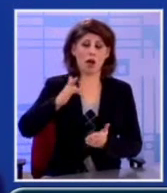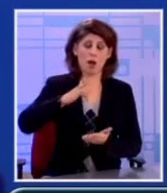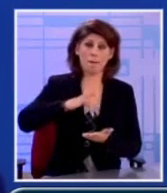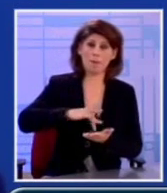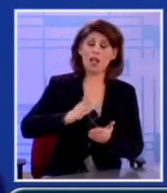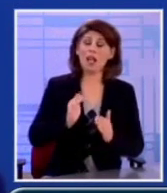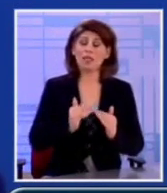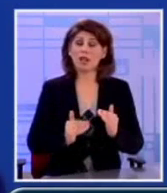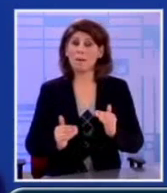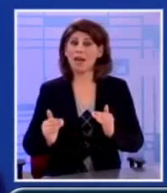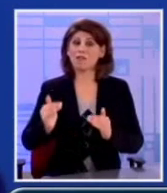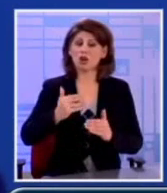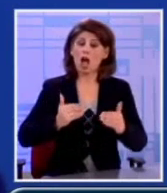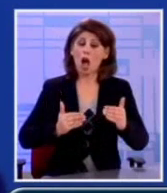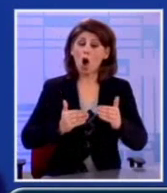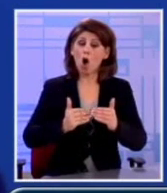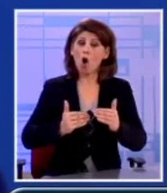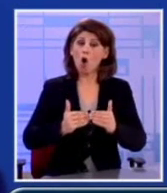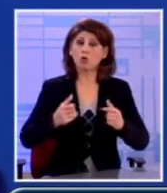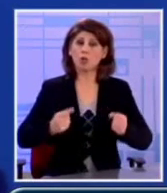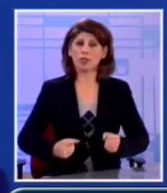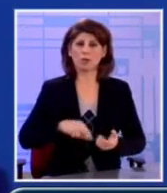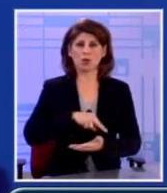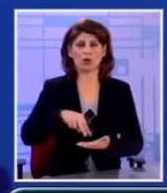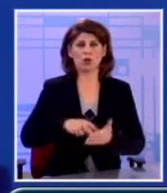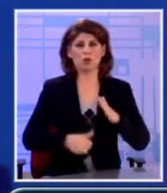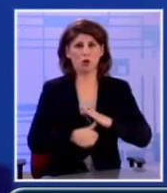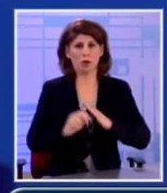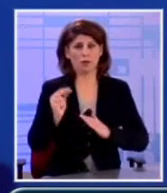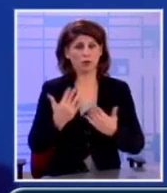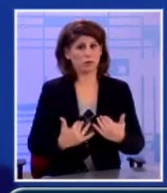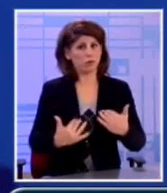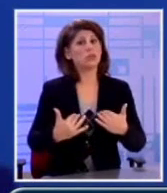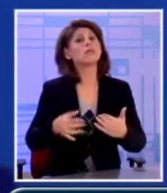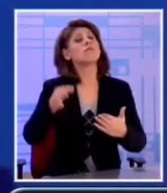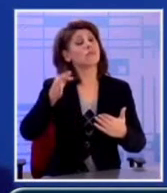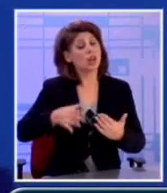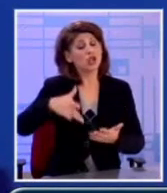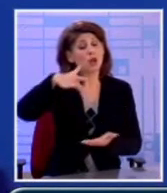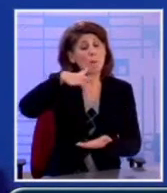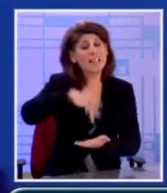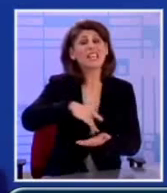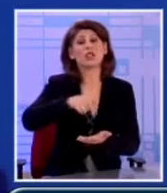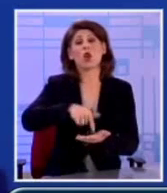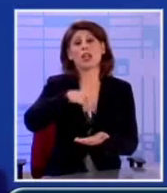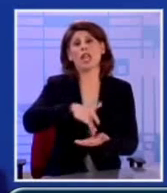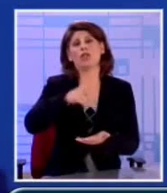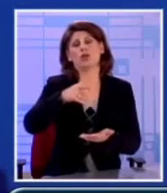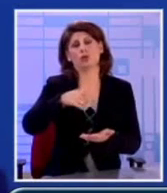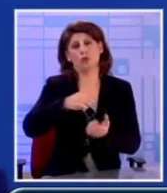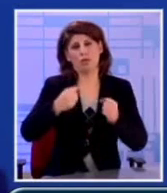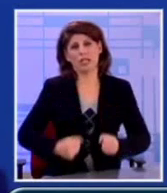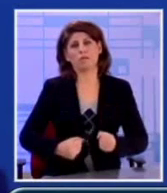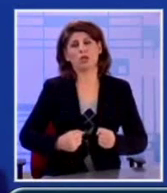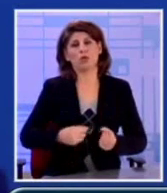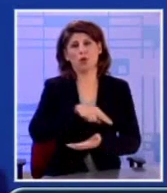δεν υπερβαίνουν τα όρια του θεσμικού ρόλου του Πρόεδρου της Βουλής, αλλά αντίθετα βρίσκονται στον πυρήνα αυτού του θεσμικού ρόλου.